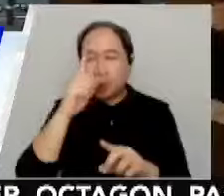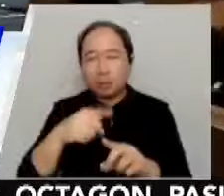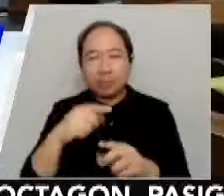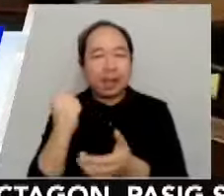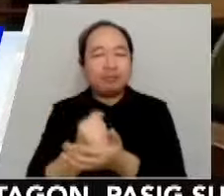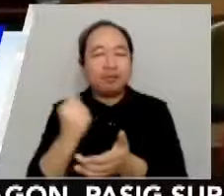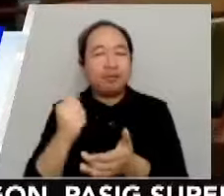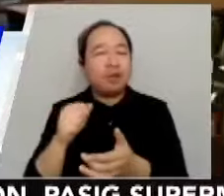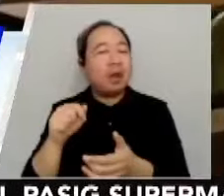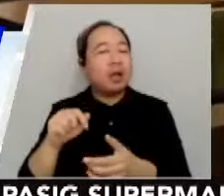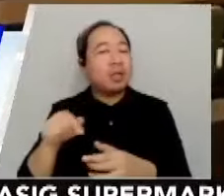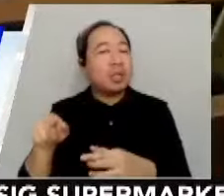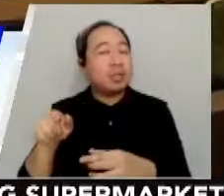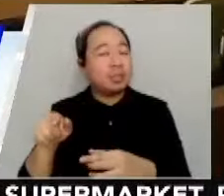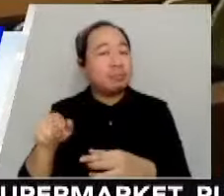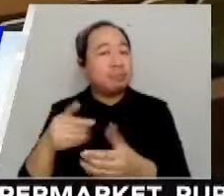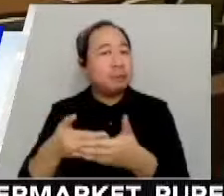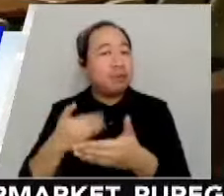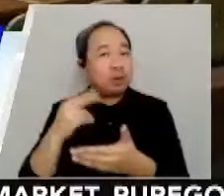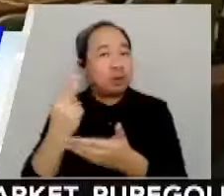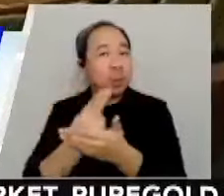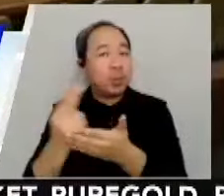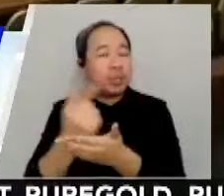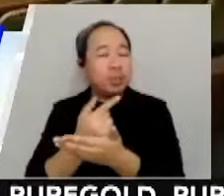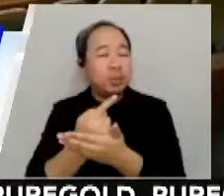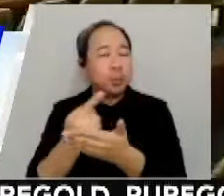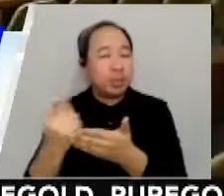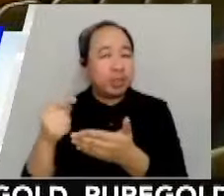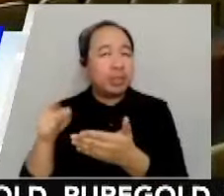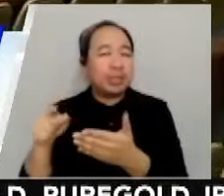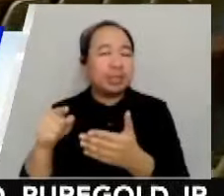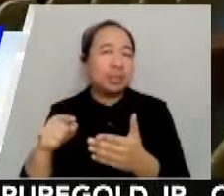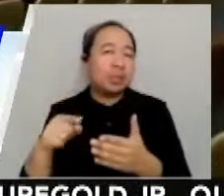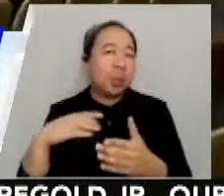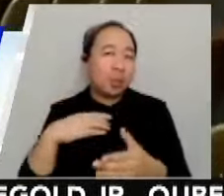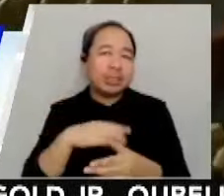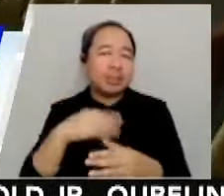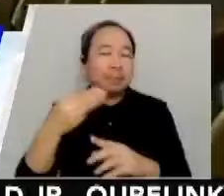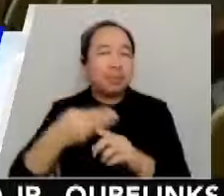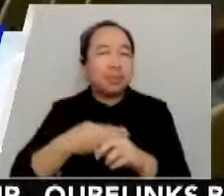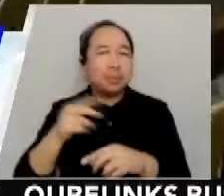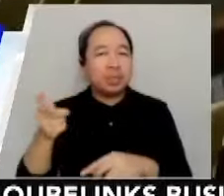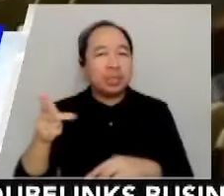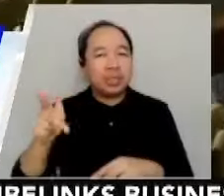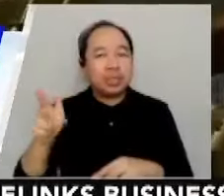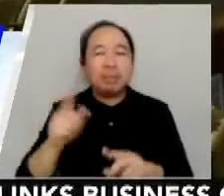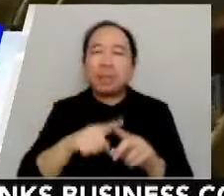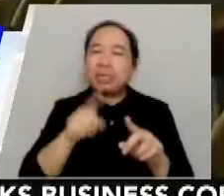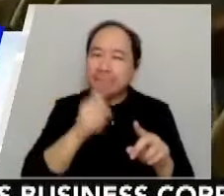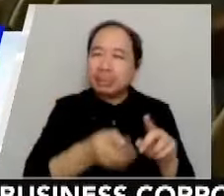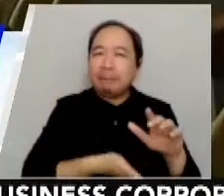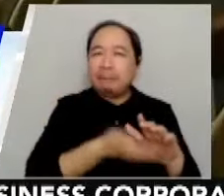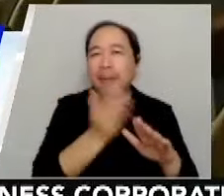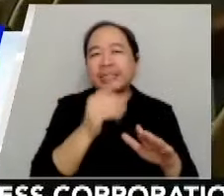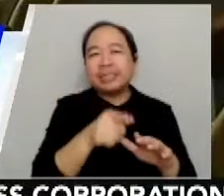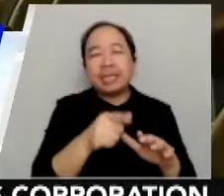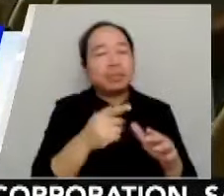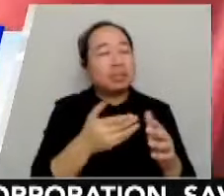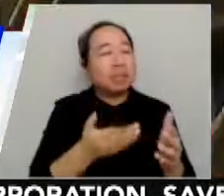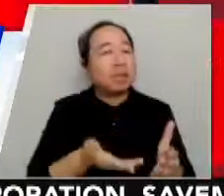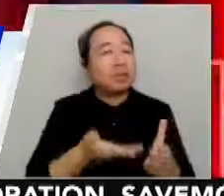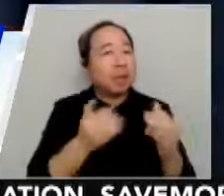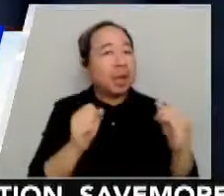ng Kongreso sa March 23. Pero kailangan din pumasa ang katapat itong resolution of both houses sa